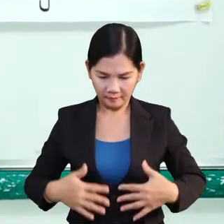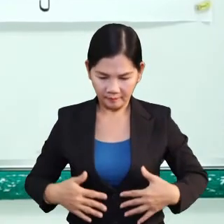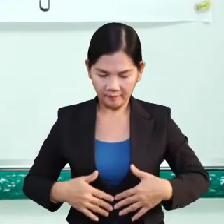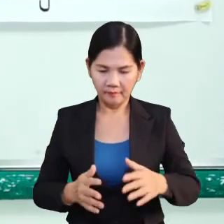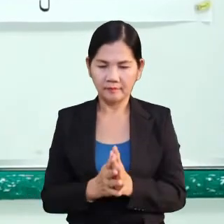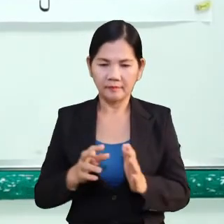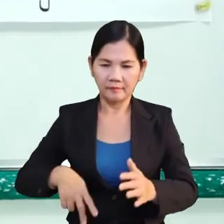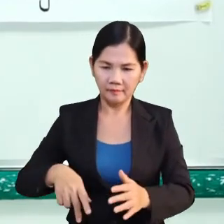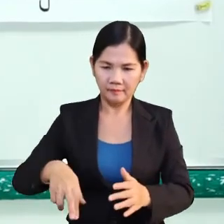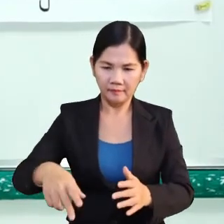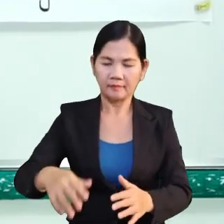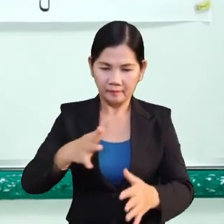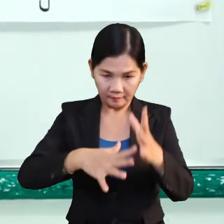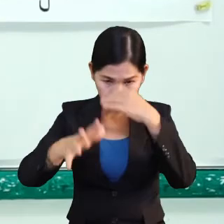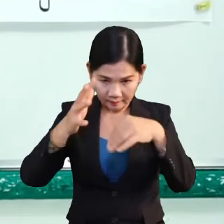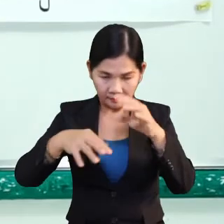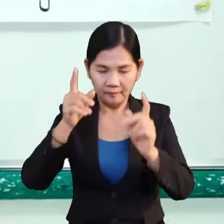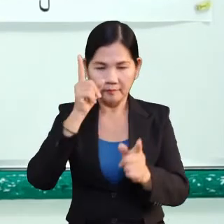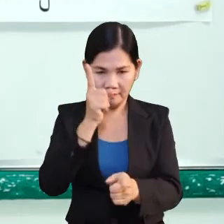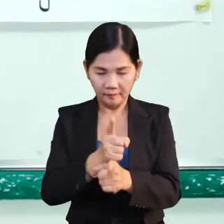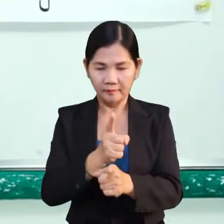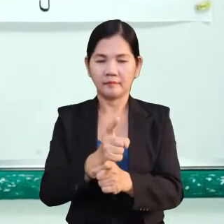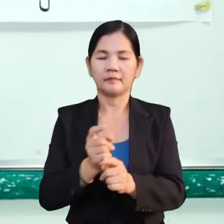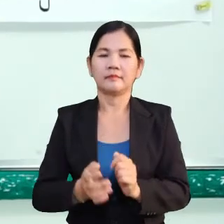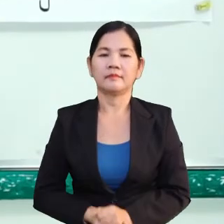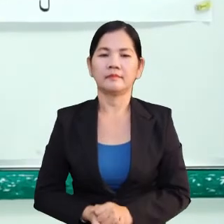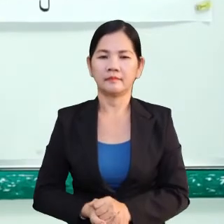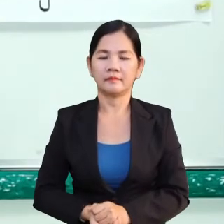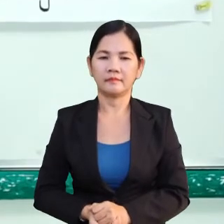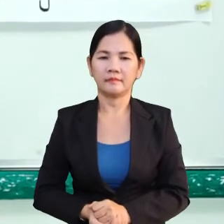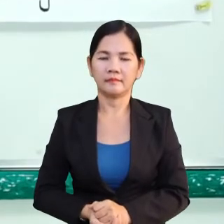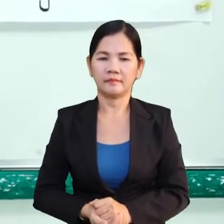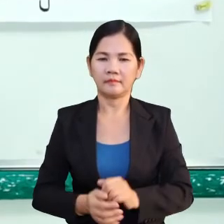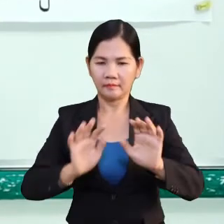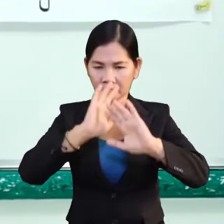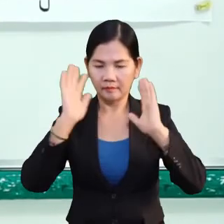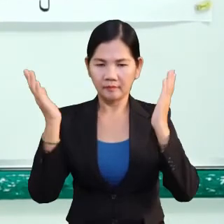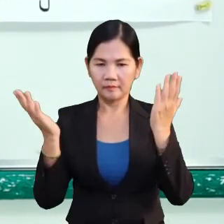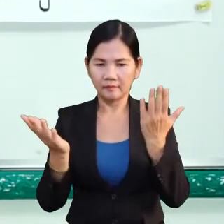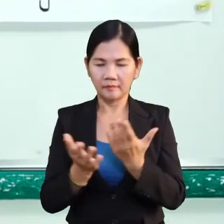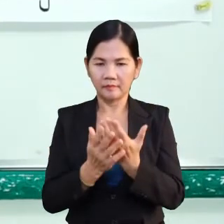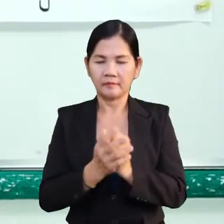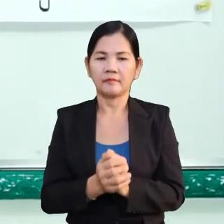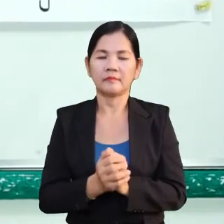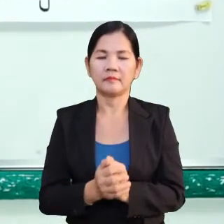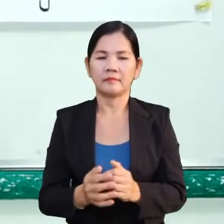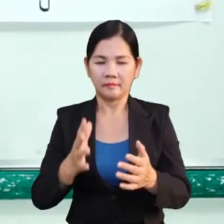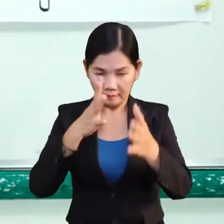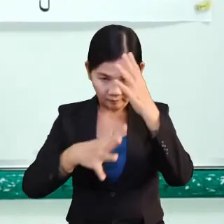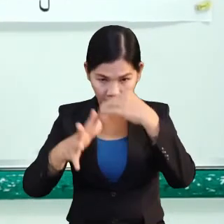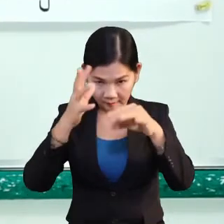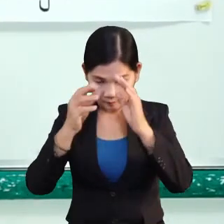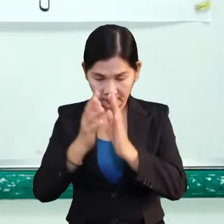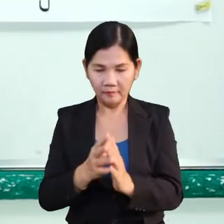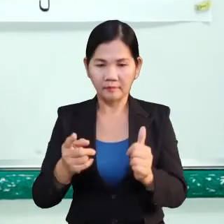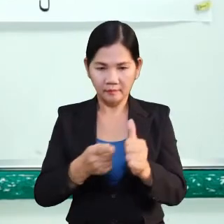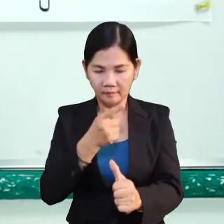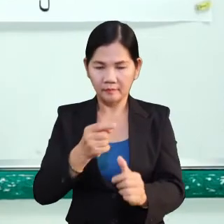ការធ្វើដំណើរទៅសាលារៀនបានត្រឹមត្រូវចាអញ្ចឹងទាំងអស់នេះហើយគឺជាអ្វីដែលកូនកូនត្រូវធ្វើ